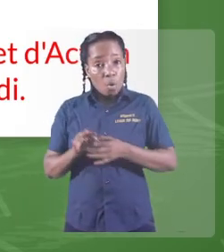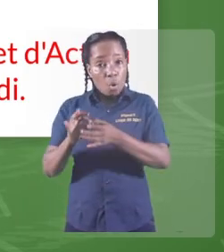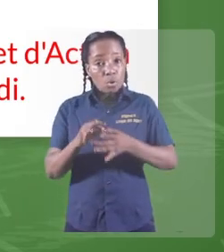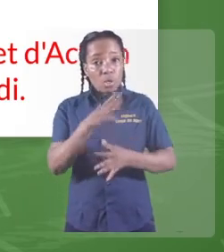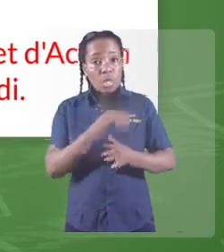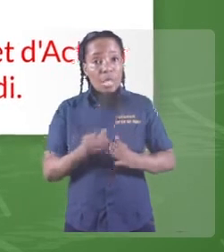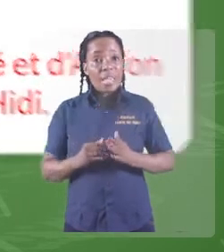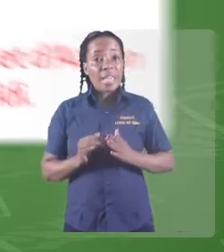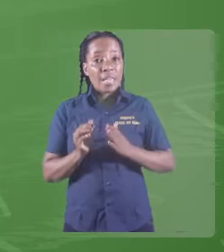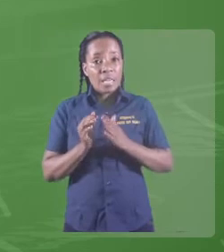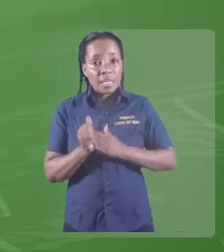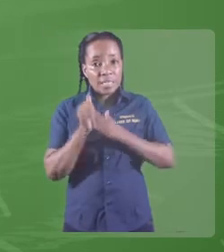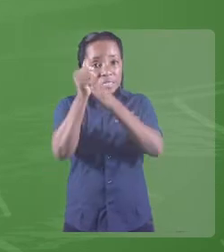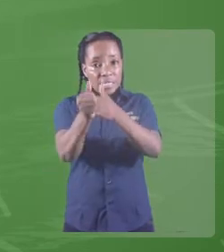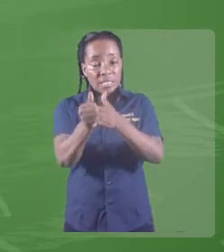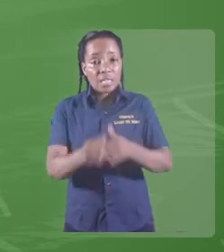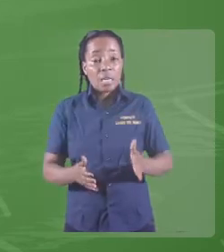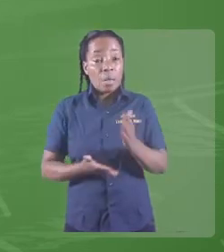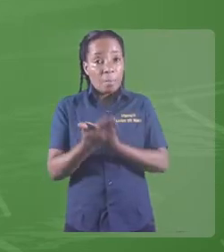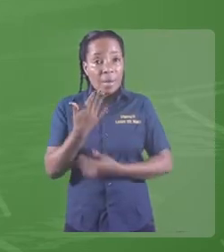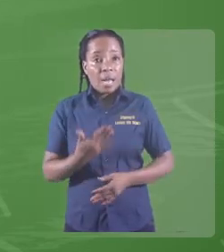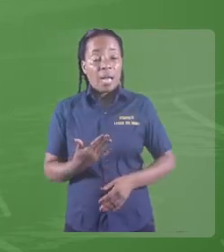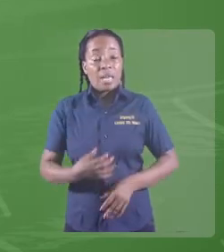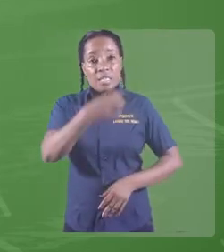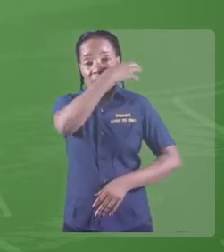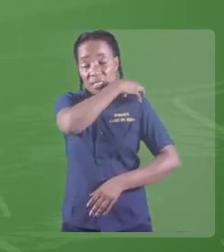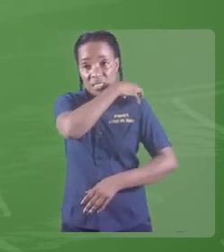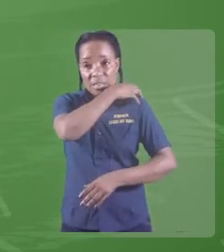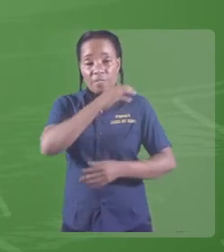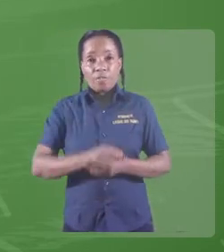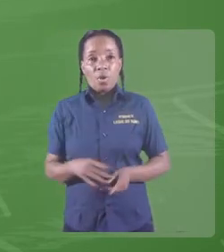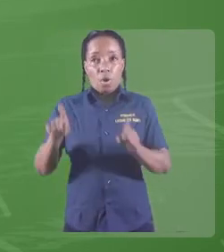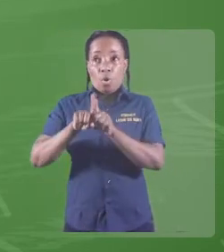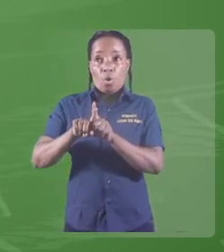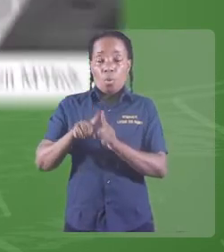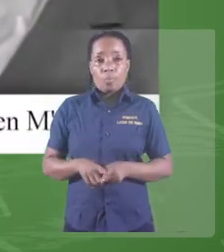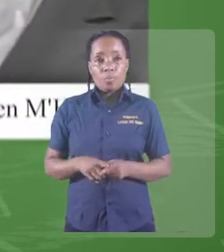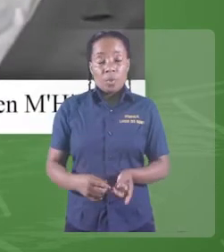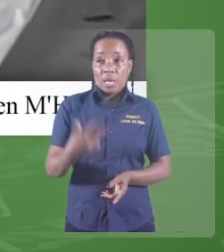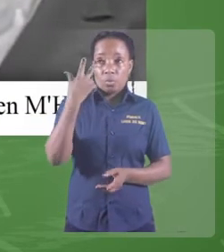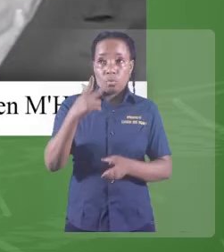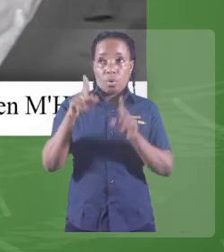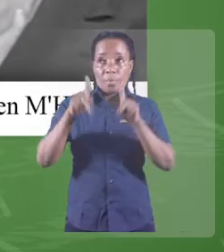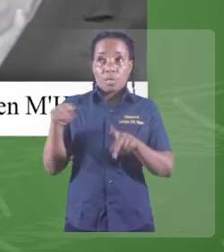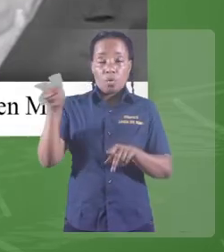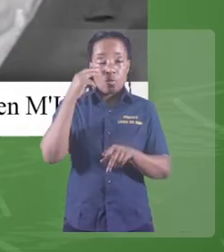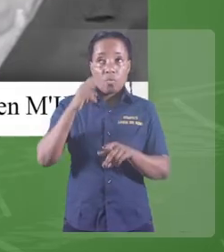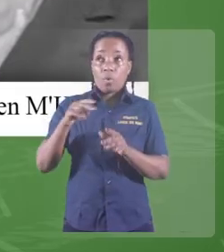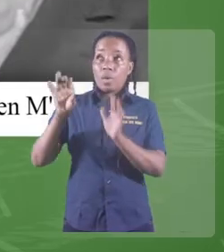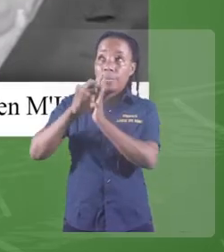chefs révolutionnaires comme Ben Qassem, Krim Ben Boulaïd, Larbi Ben